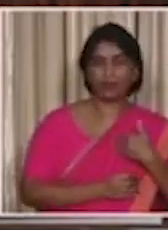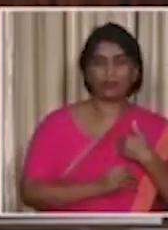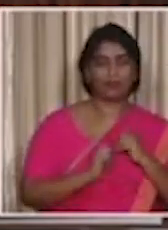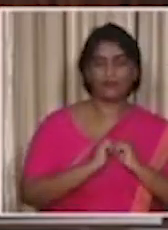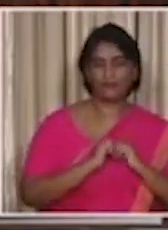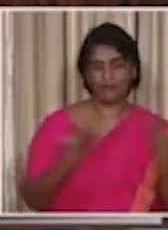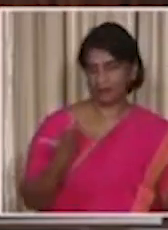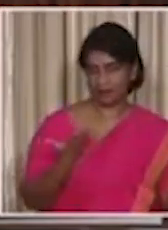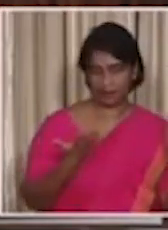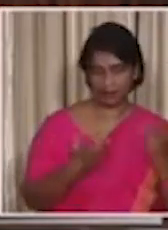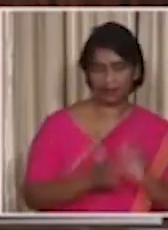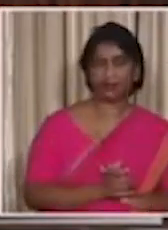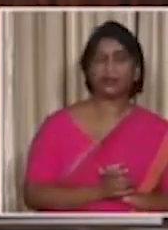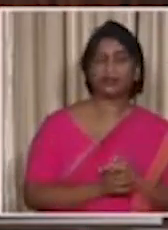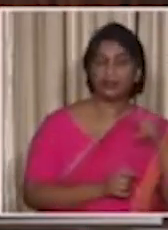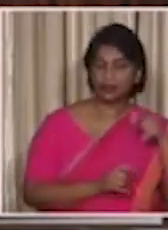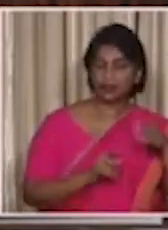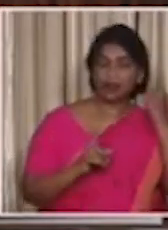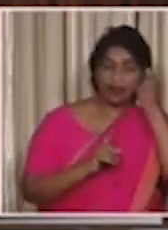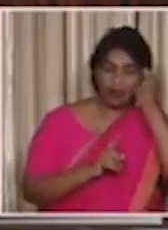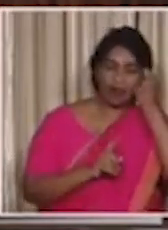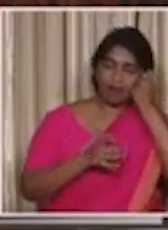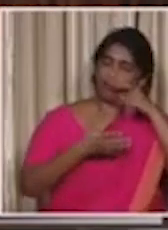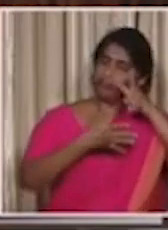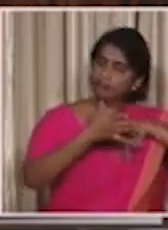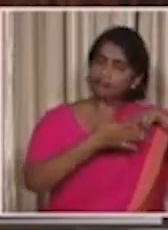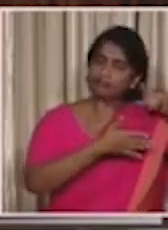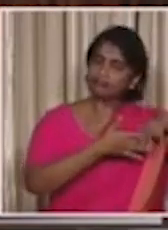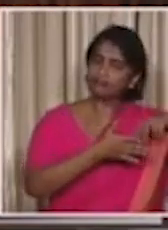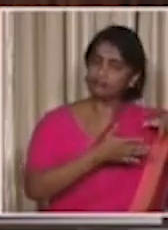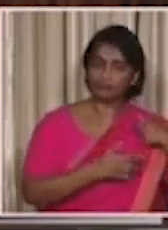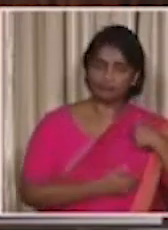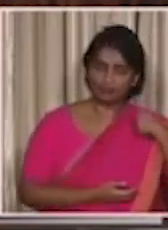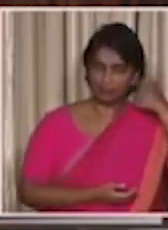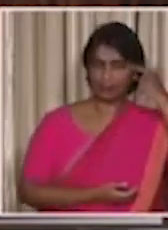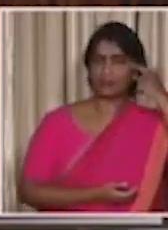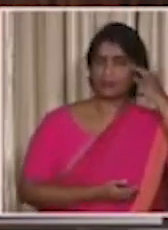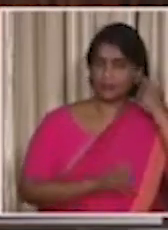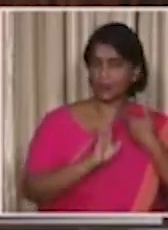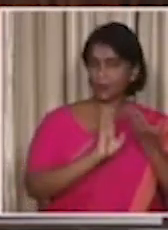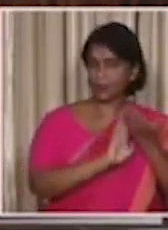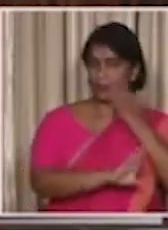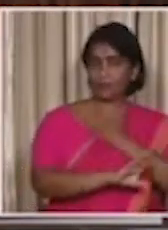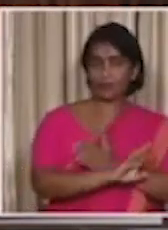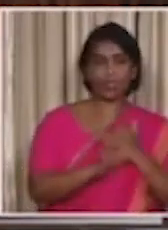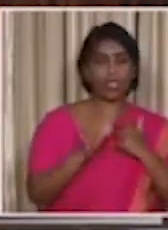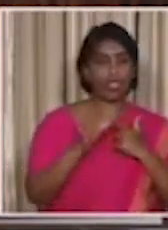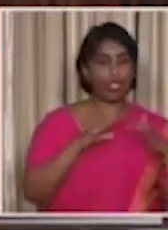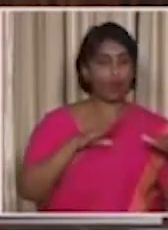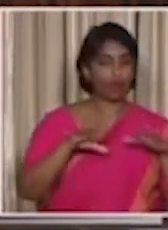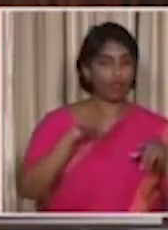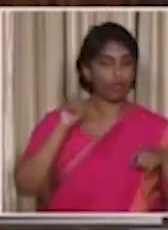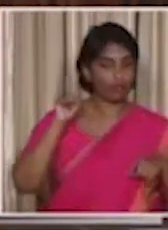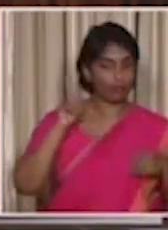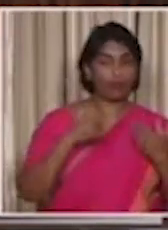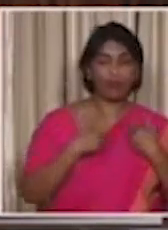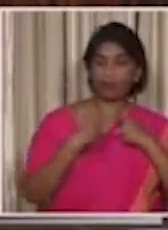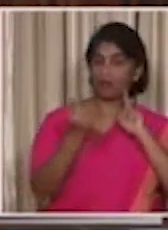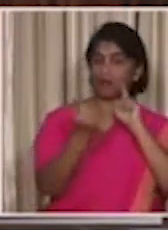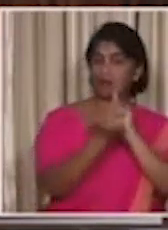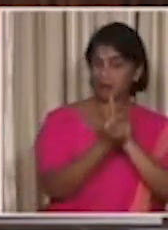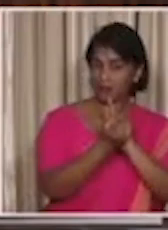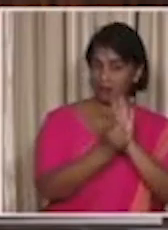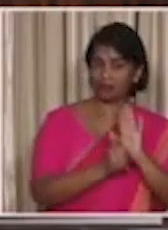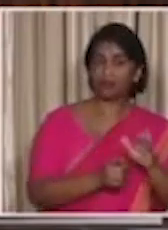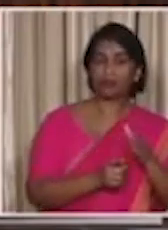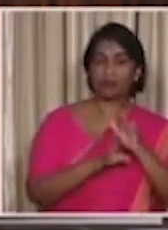අවශ්‍ය නැහැ. මේ අදහස් කියවීමේදී මට සිහිපත් වුණේ පසුගියදා අනුරාධපුරයේදී මා හමුවීට පැමිණි